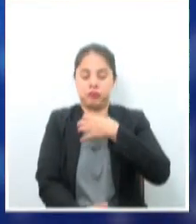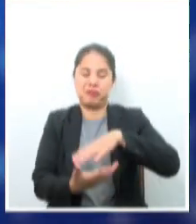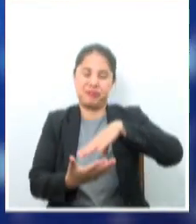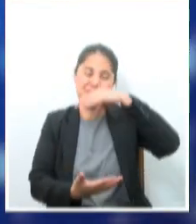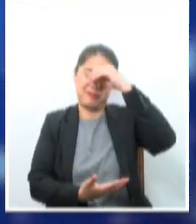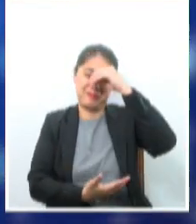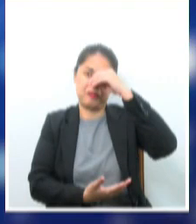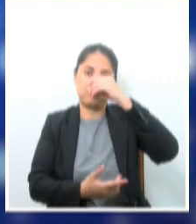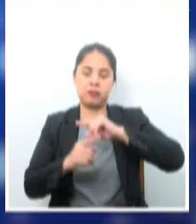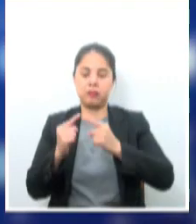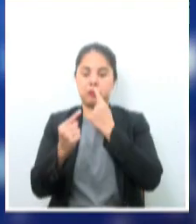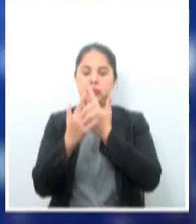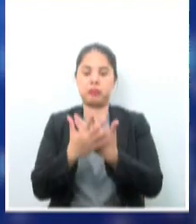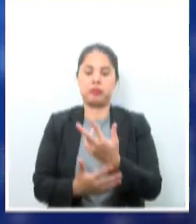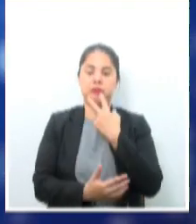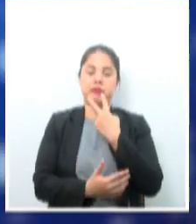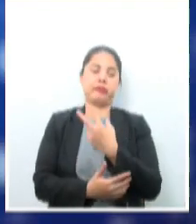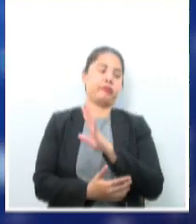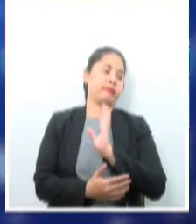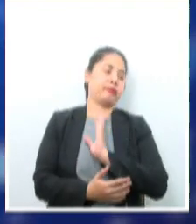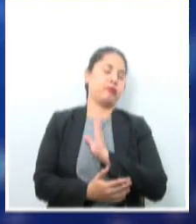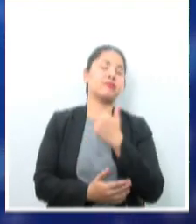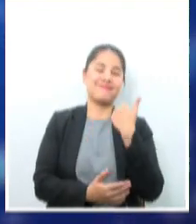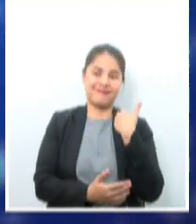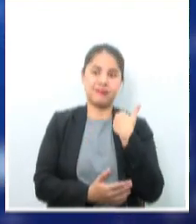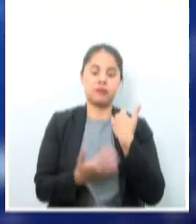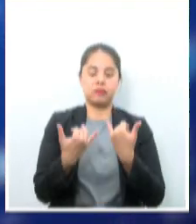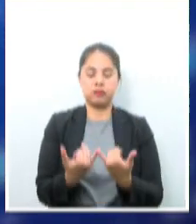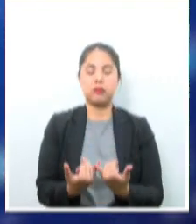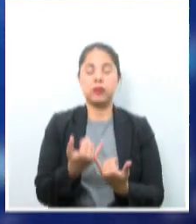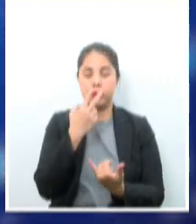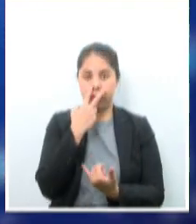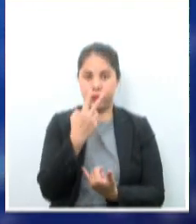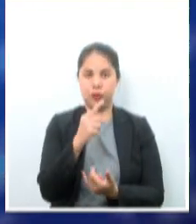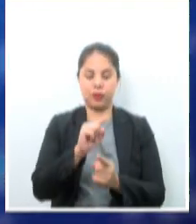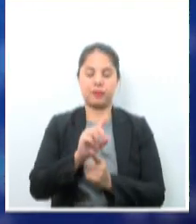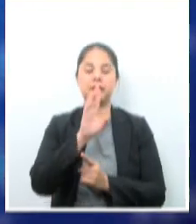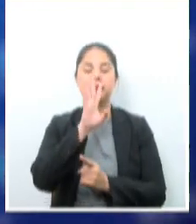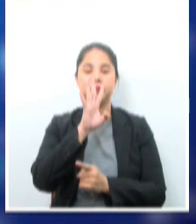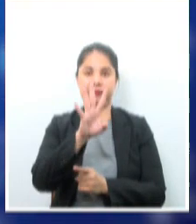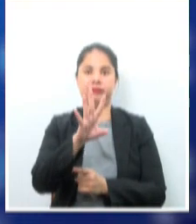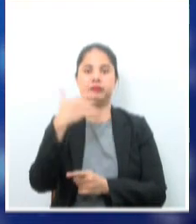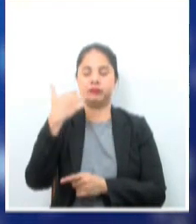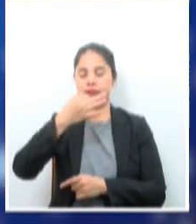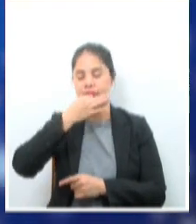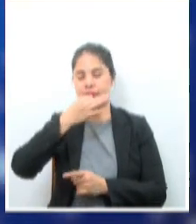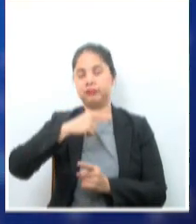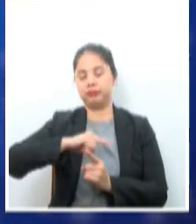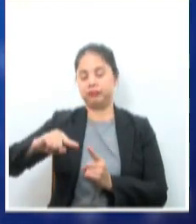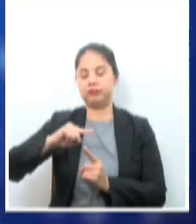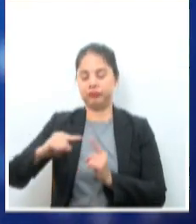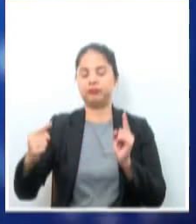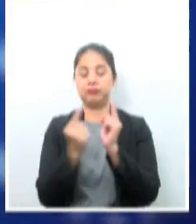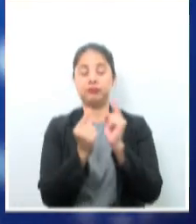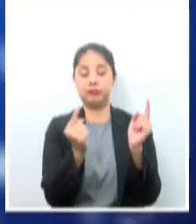อพบว่าไปเจอเลือดและอยู่ไม่ได้นะครับเราก็ให้เขารู้ตั้งแต่ตอนนี้เลยนะครับในภารกิจที่4ว่าอาชีพเหล่านั้นเนี่ยต้องเจอสภาพแวดล้อมแบบไหน